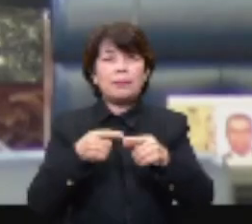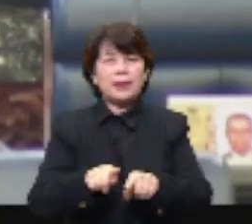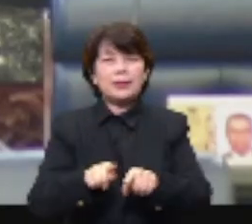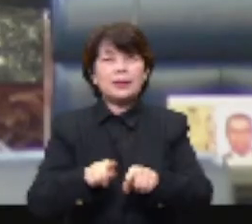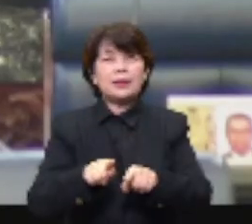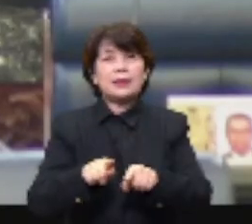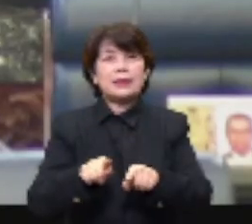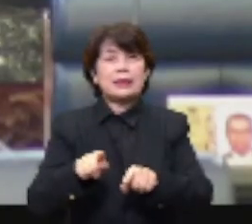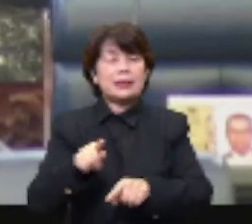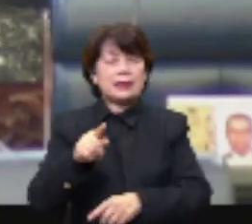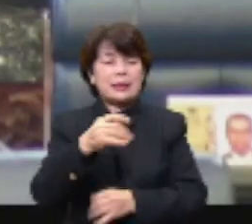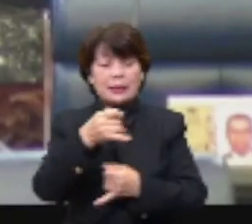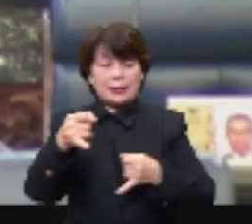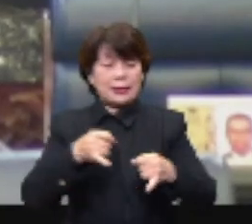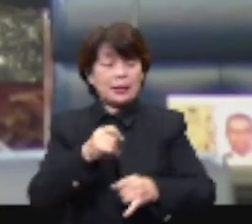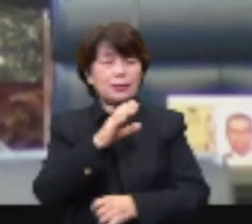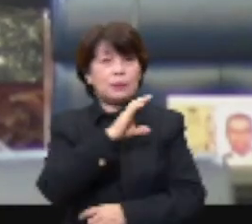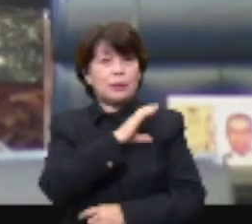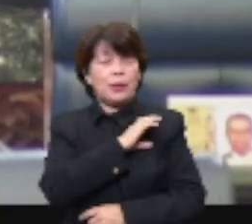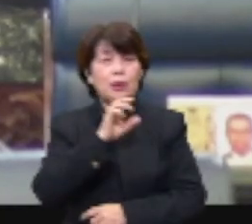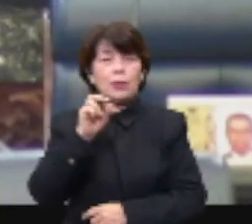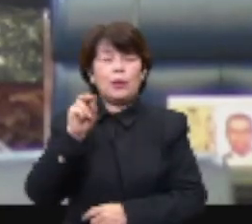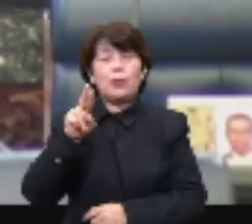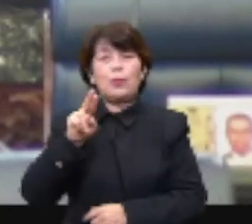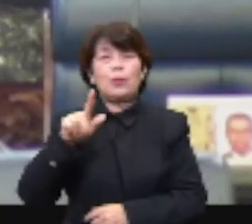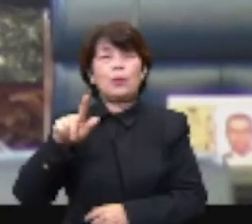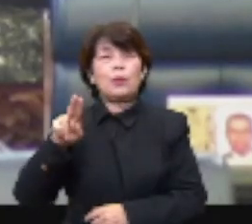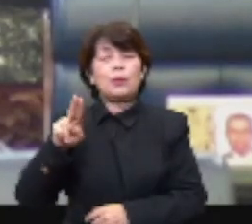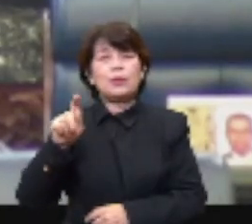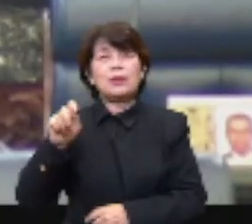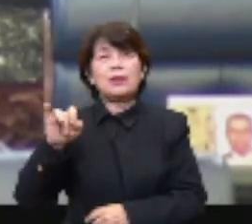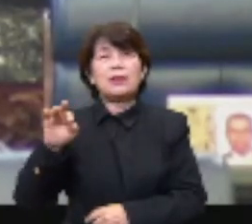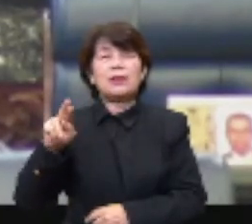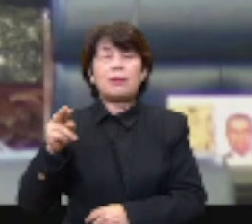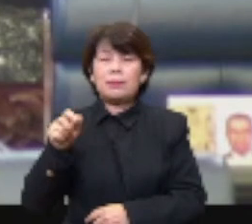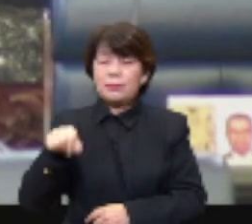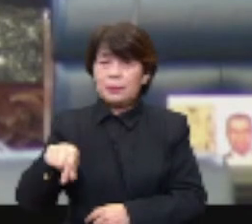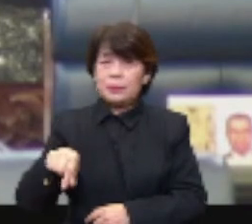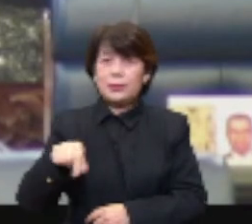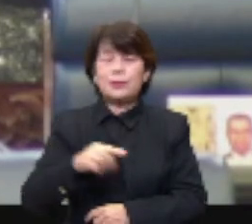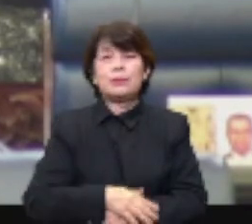Balai Polis Ulu Teram itu, ia sedikit sebanyak menyentuh tentang